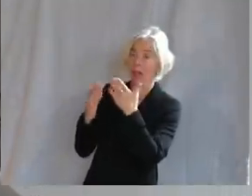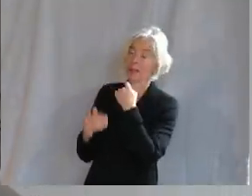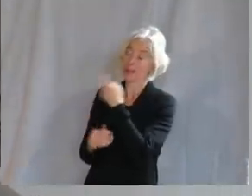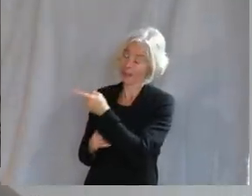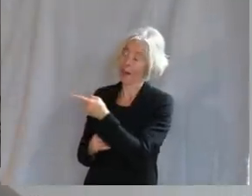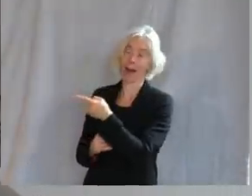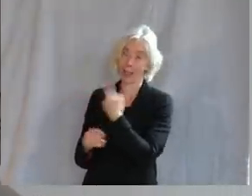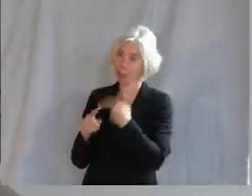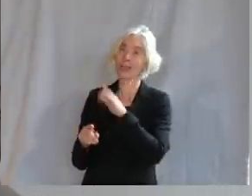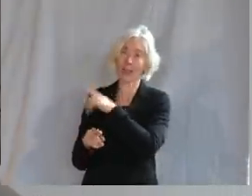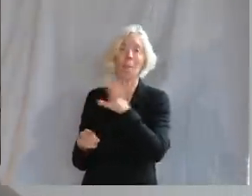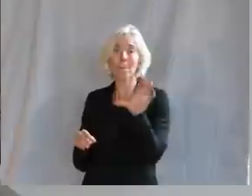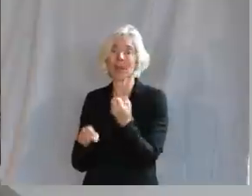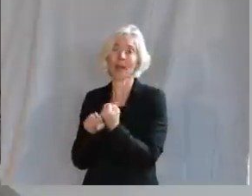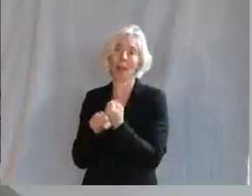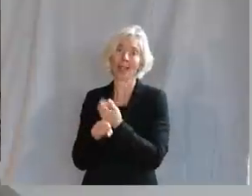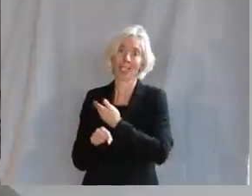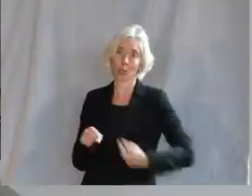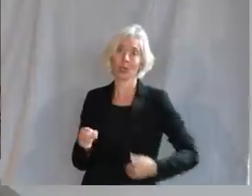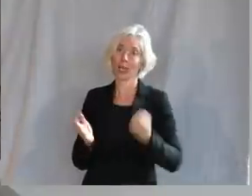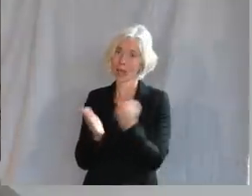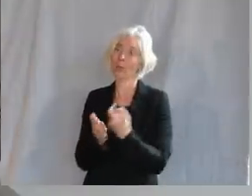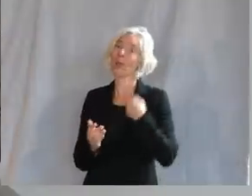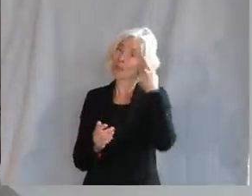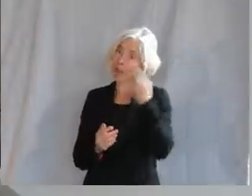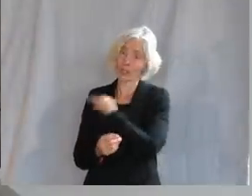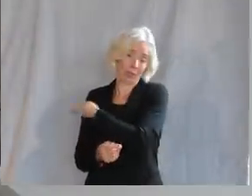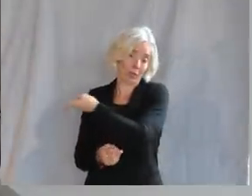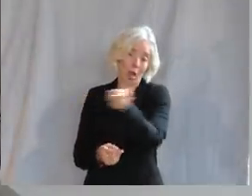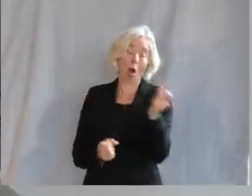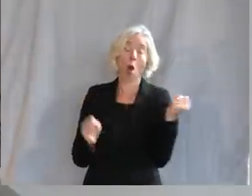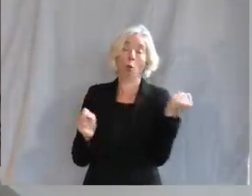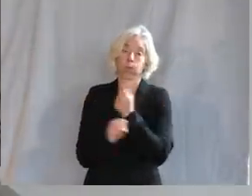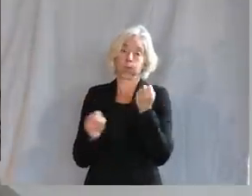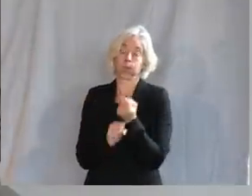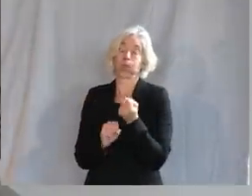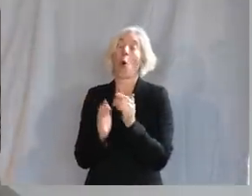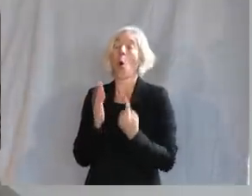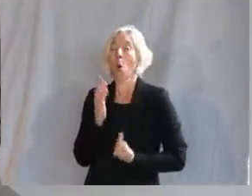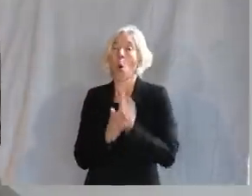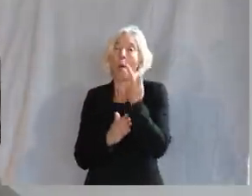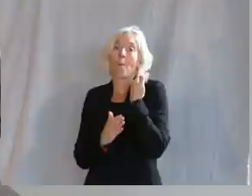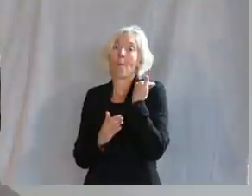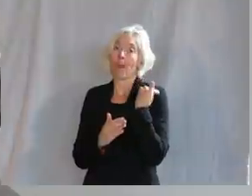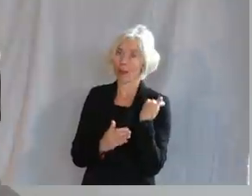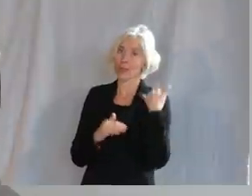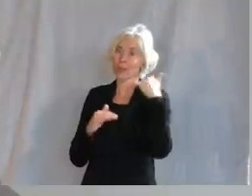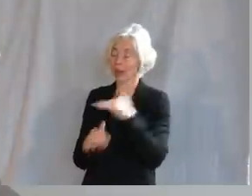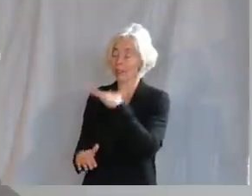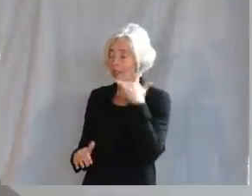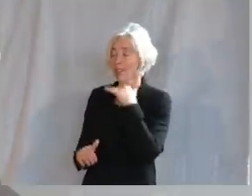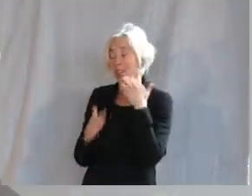auf Volllast und unter extremer Belastung müssen ansprechbar sein für die Bevölkerung und vieles mehr. Herzlichen Dank